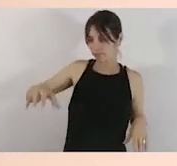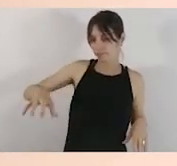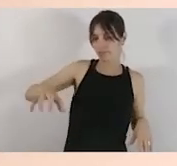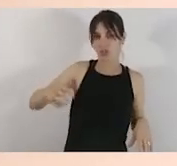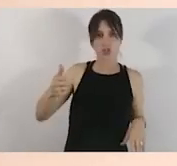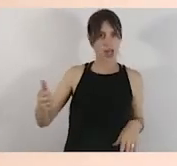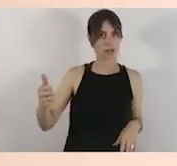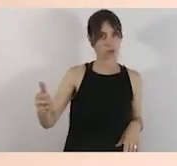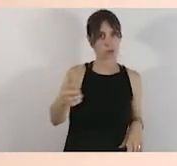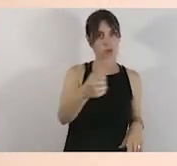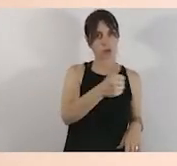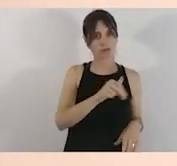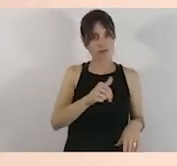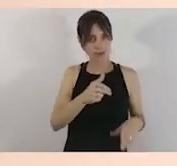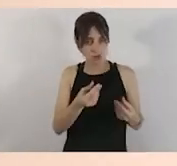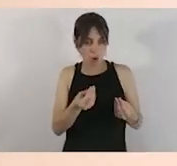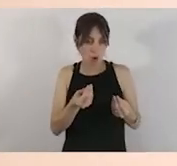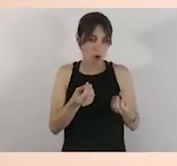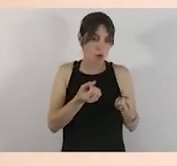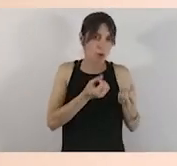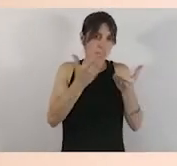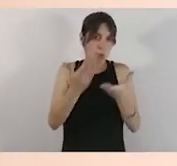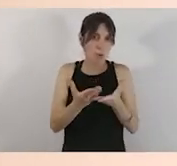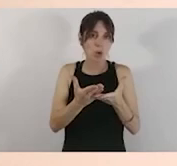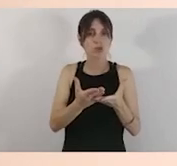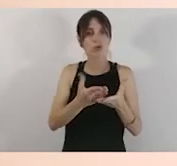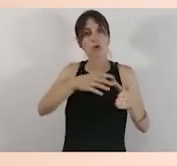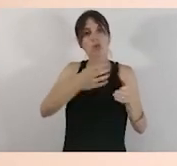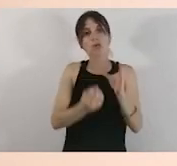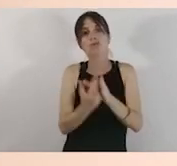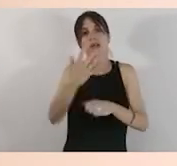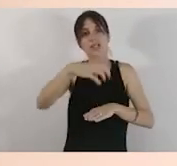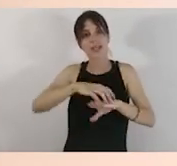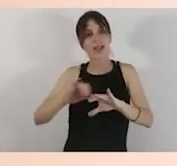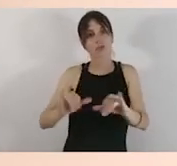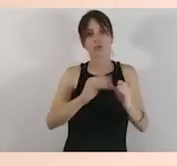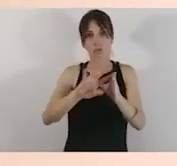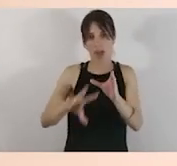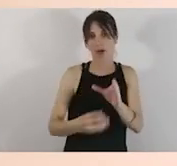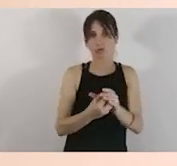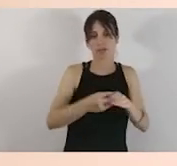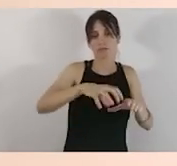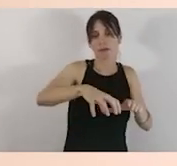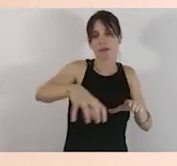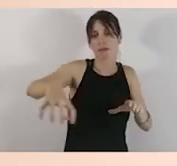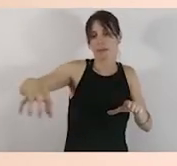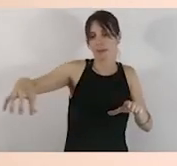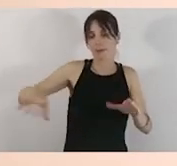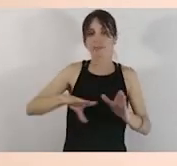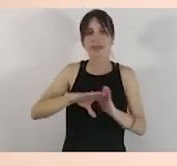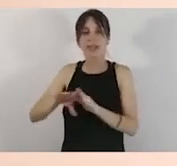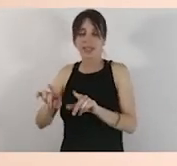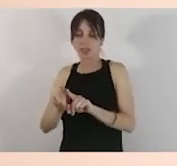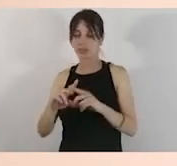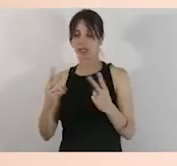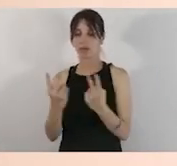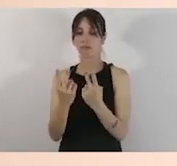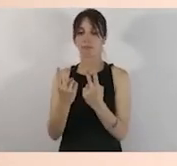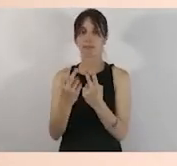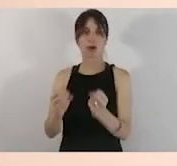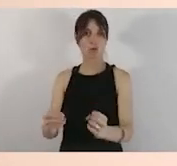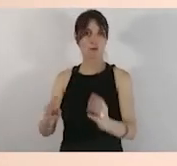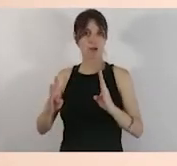inclusives. En ce qui nous concerne, dans le 1er et 7e arrondissement, il s'agit du parc du Pharo. Donc je vous demande de voter